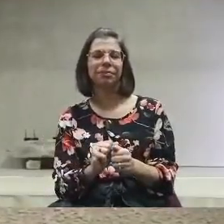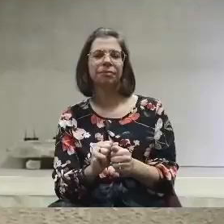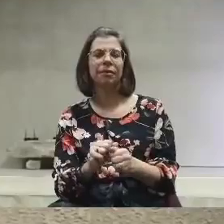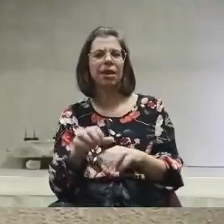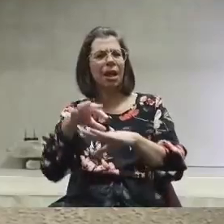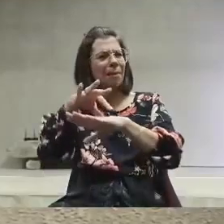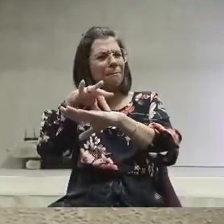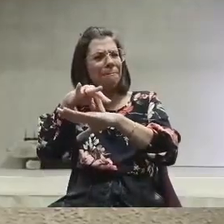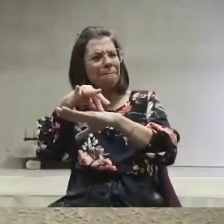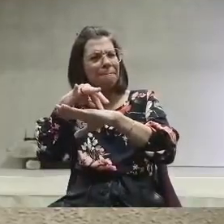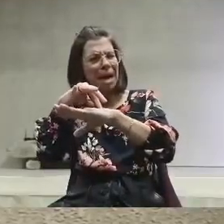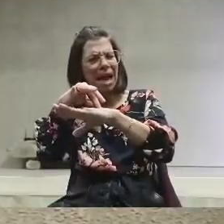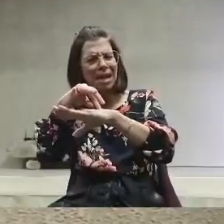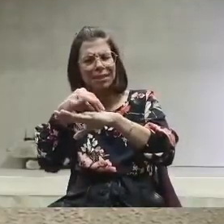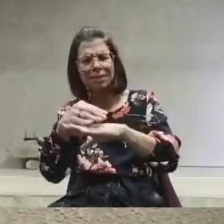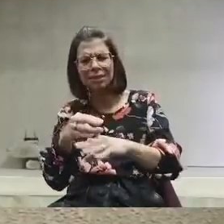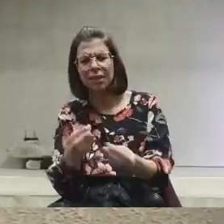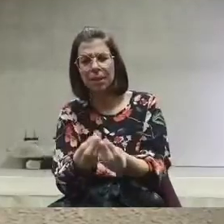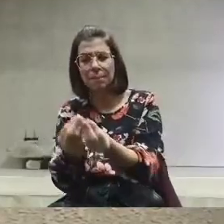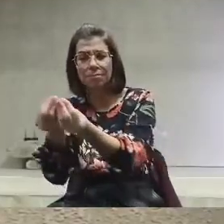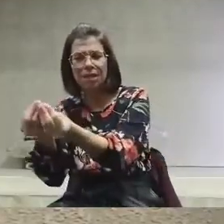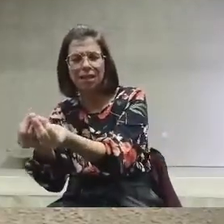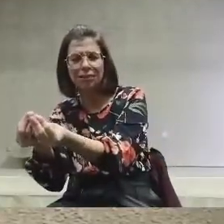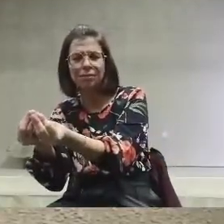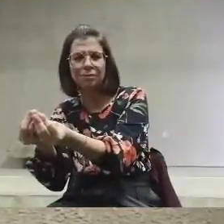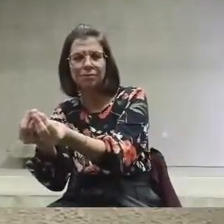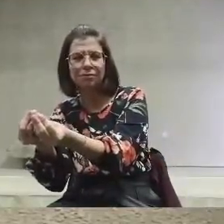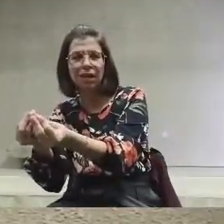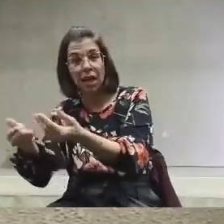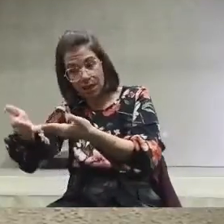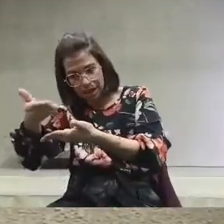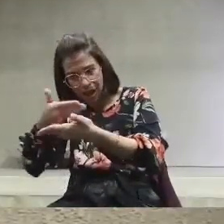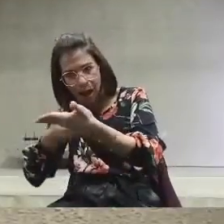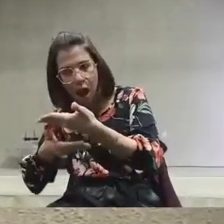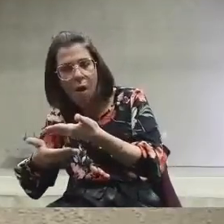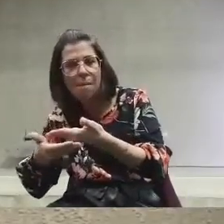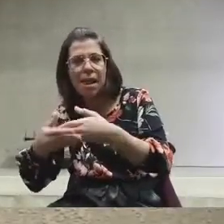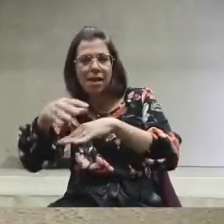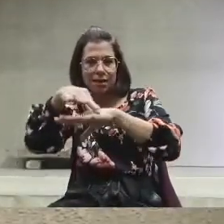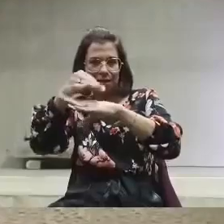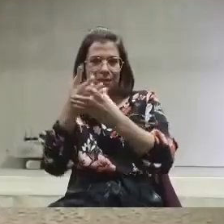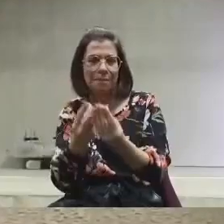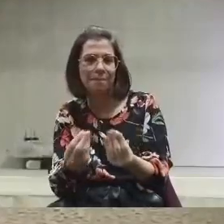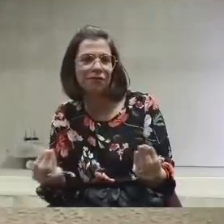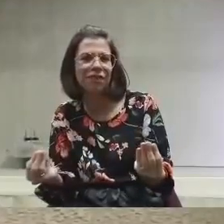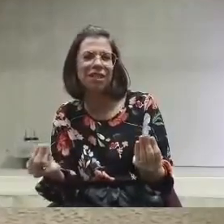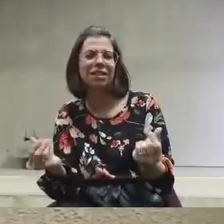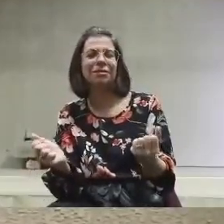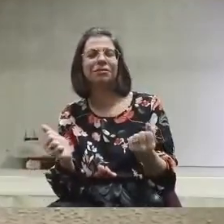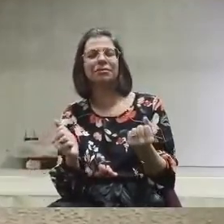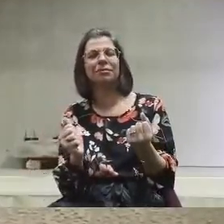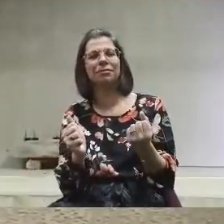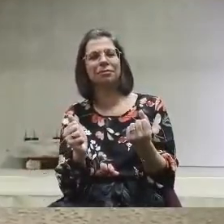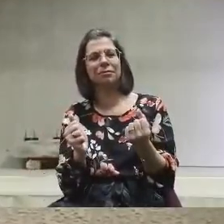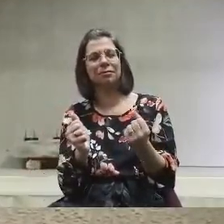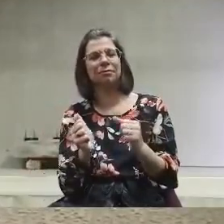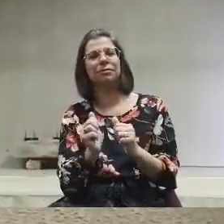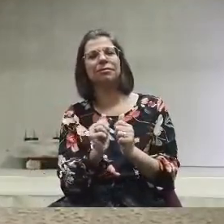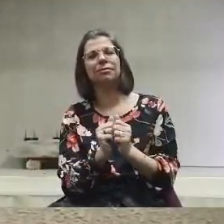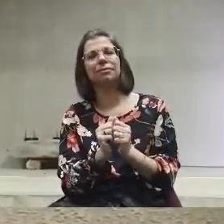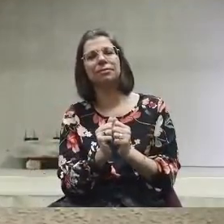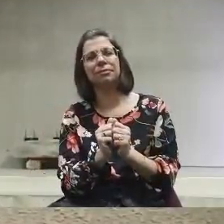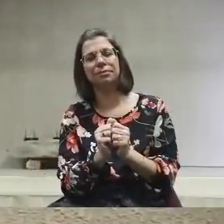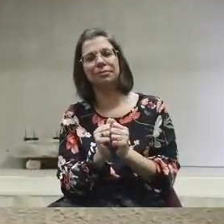train, vous voyez, de prendre l'amertume, la rancœur, la haine, toutes ces choses. Et il était en